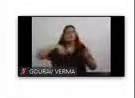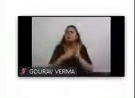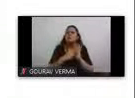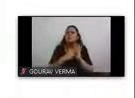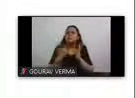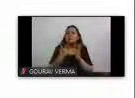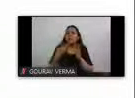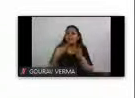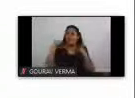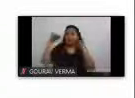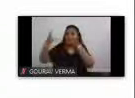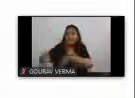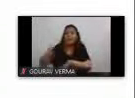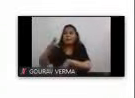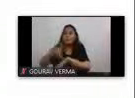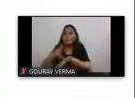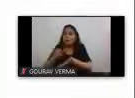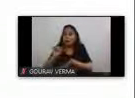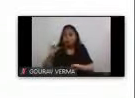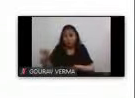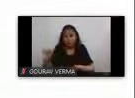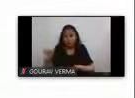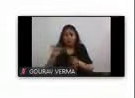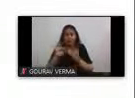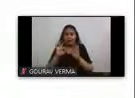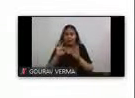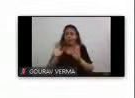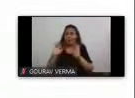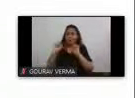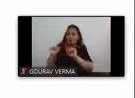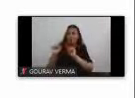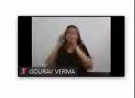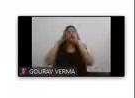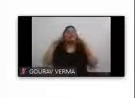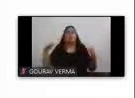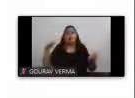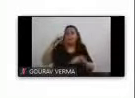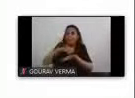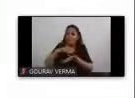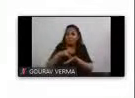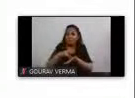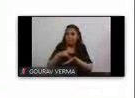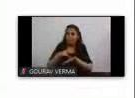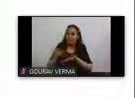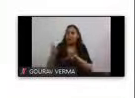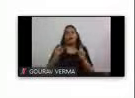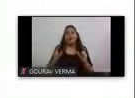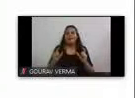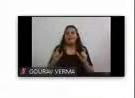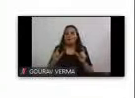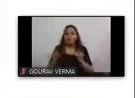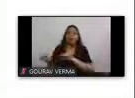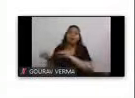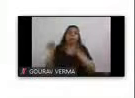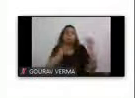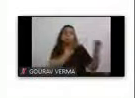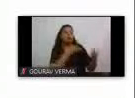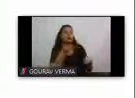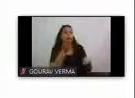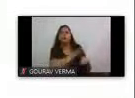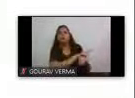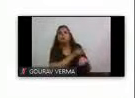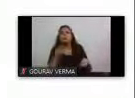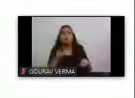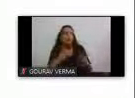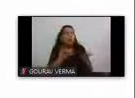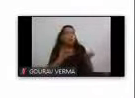assessment कर रहे हो, लेकिन जो unfamiliar place है तो बच्चा cooperate नहीं करेगा करने के लिए. Then light, position